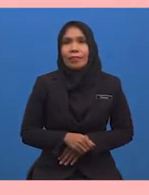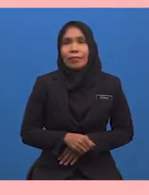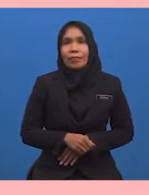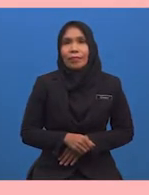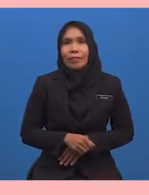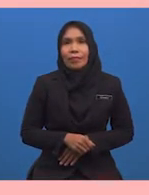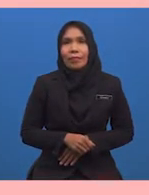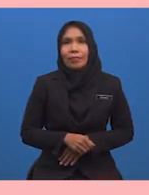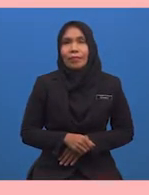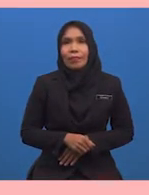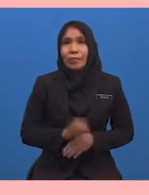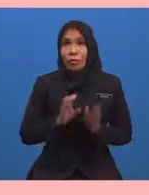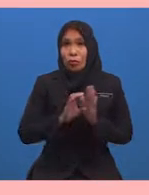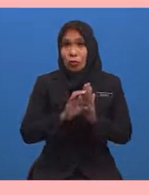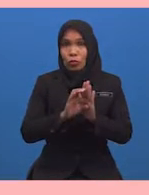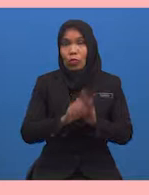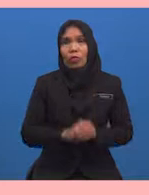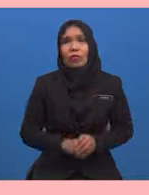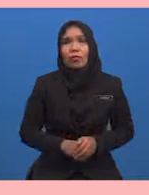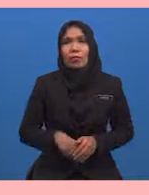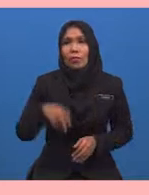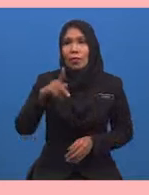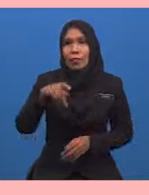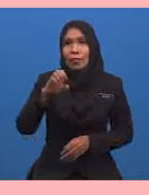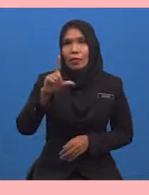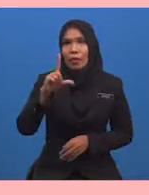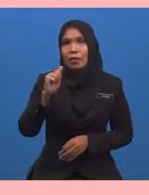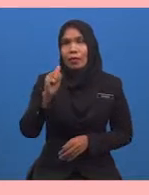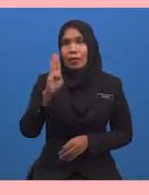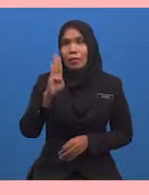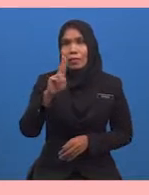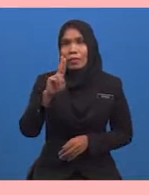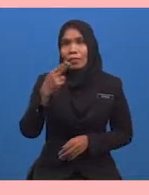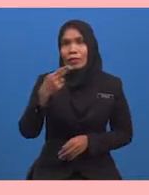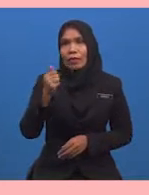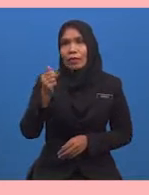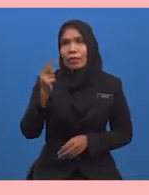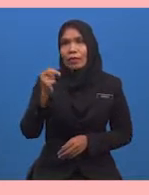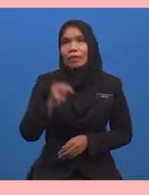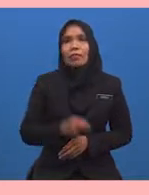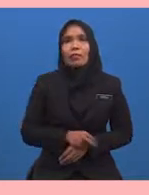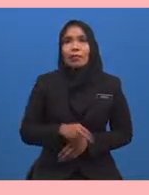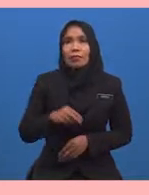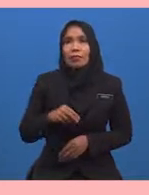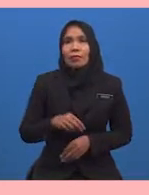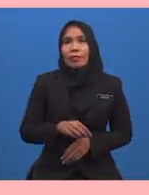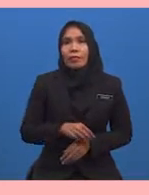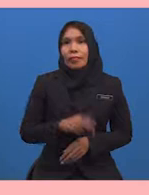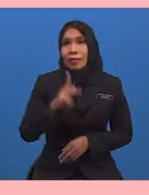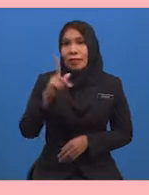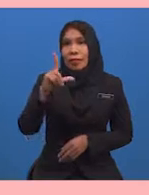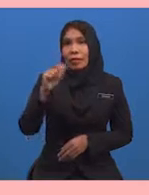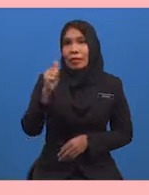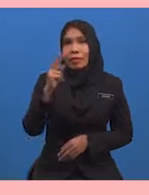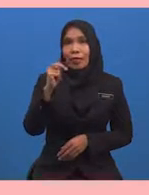Contohnya, Pelabuhan Klang di Selangor dan Pelabuhan Pasir Gudang di Johor.